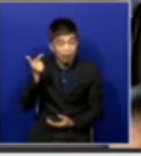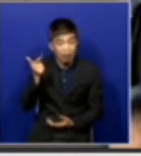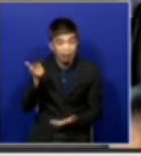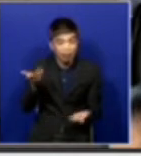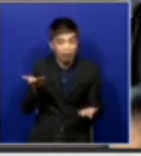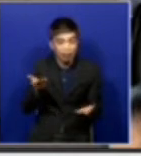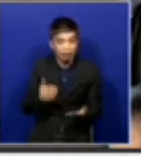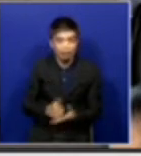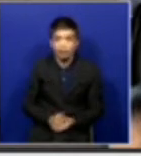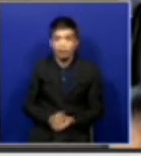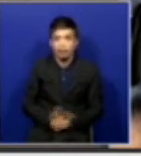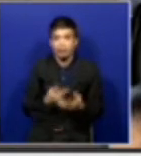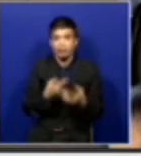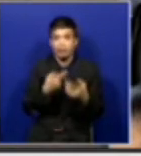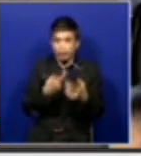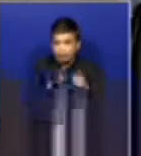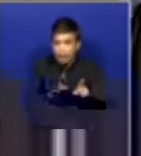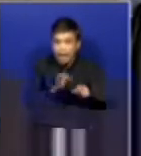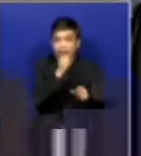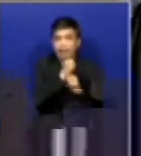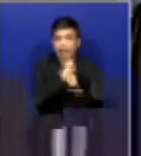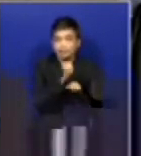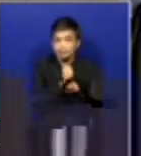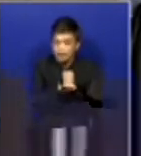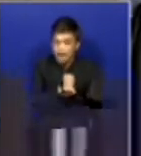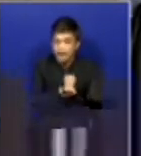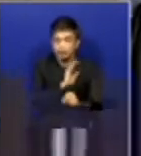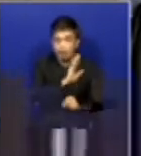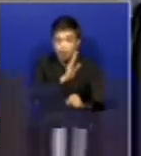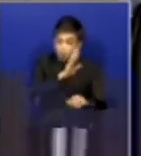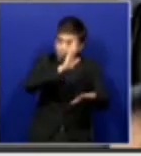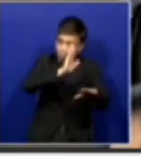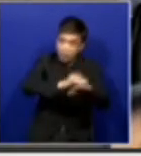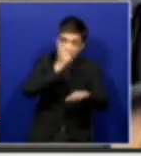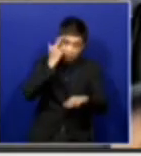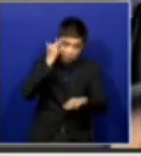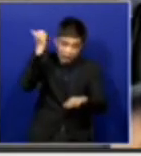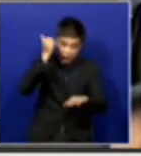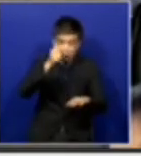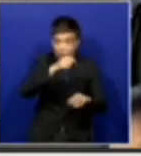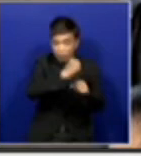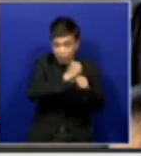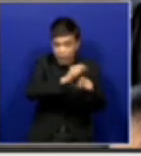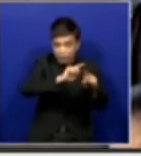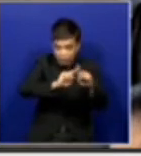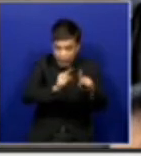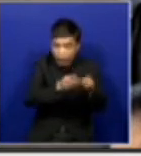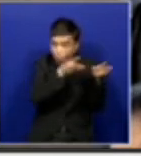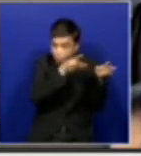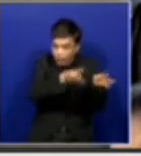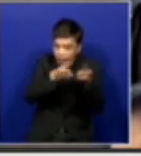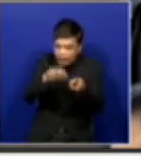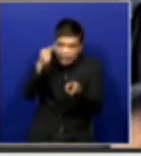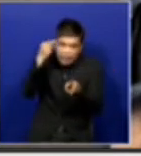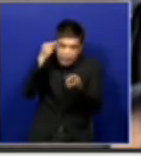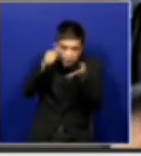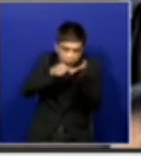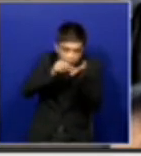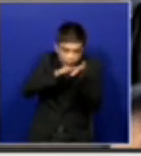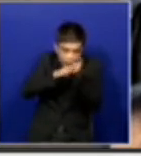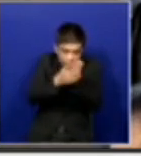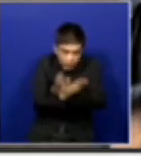แต่ว่าทำงานแบบหัวสี่เหลี่ยมหัวไม่กลมไม่พลิกแพงผ่านสำนักงบประมาณมา